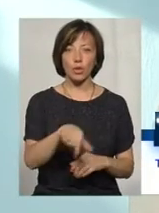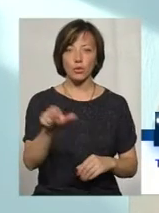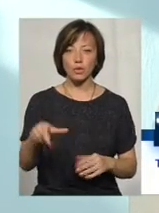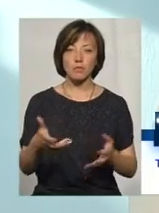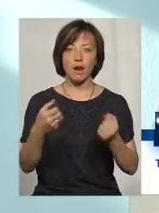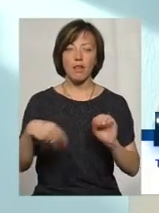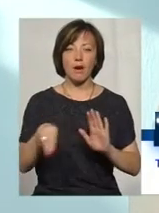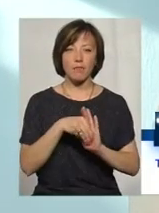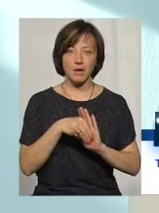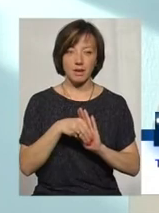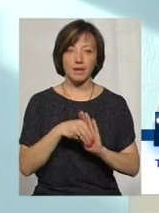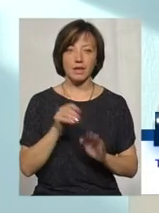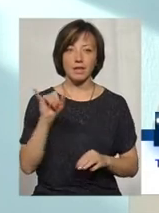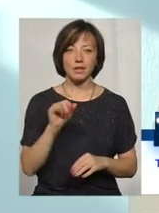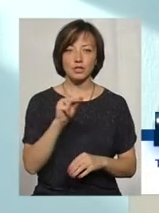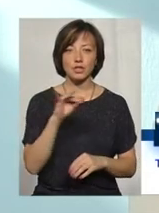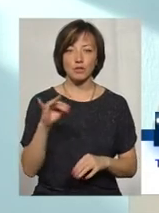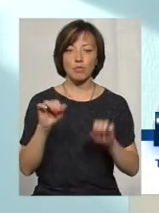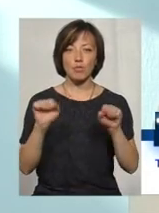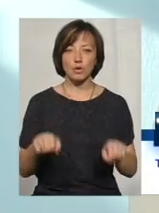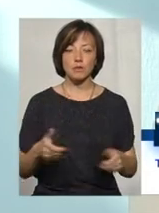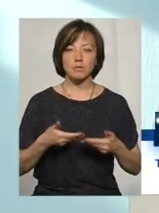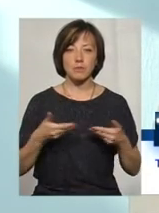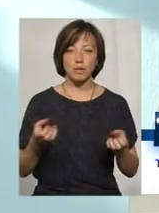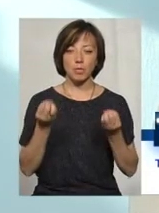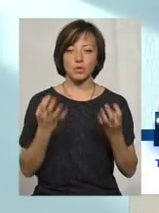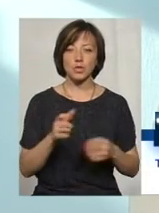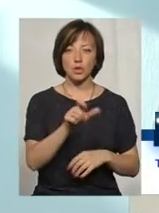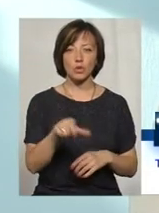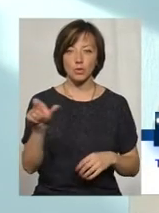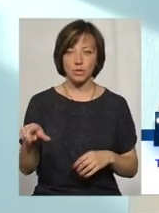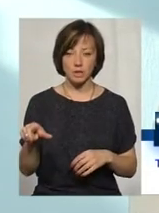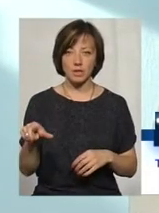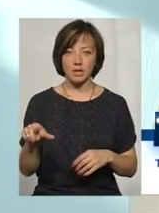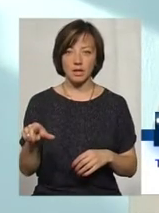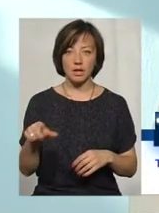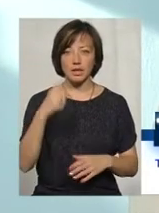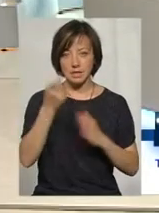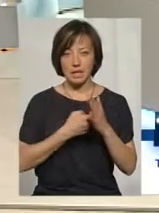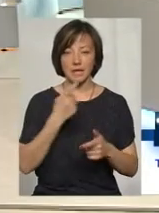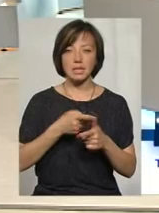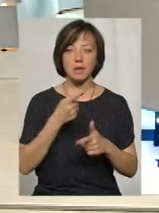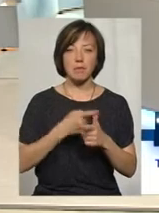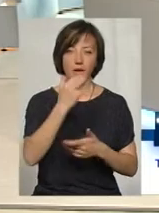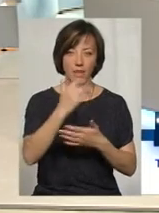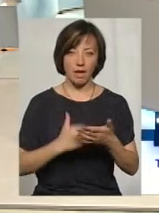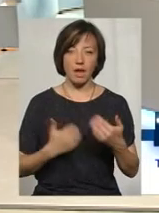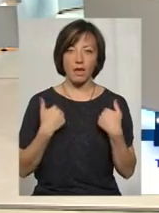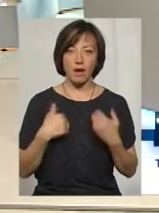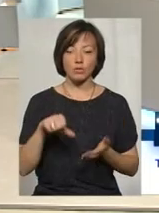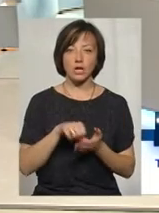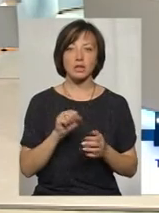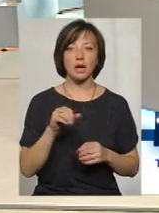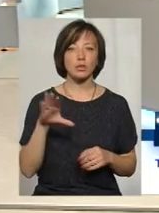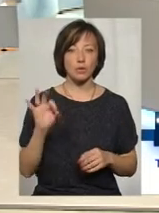брали хабар, і чи можемо ми, прості люди, дізнатися їхні імена на сьогоднішній день? Я як учасник